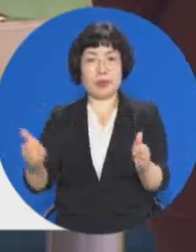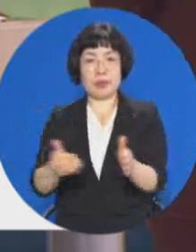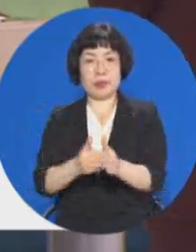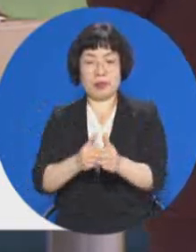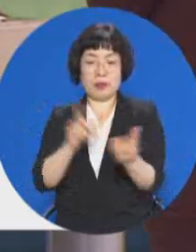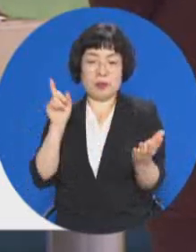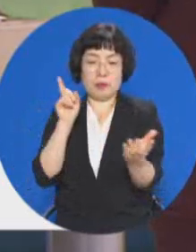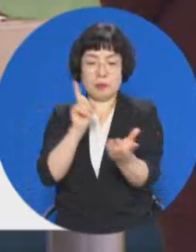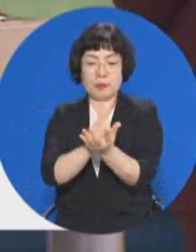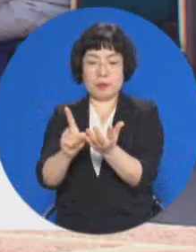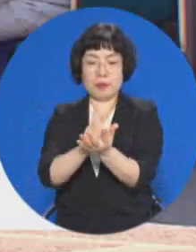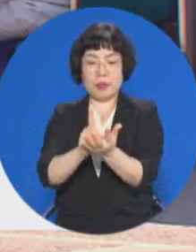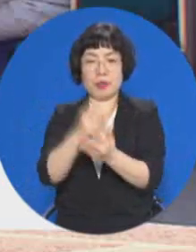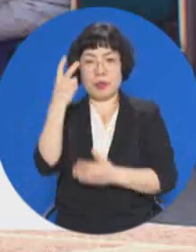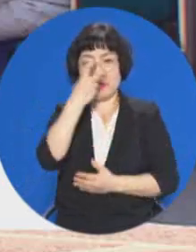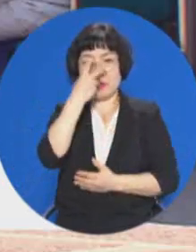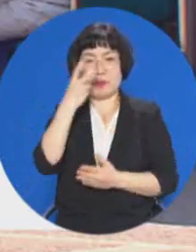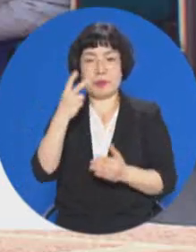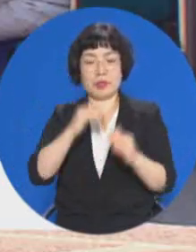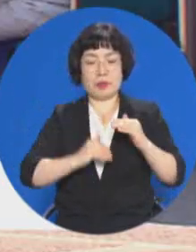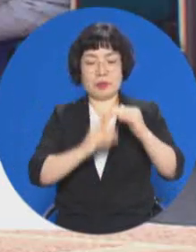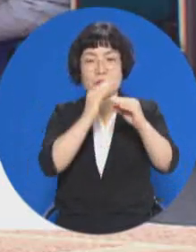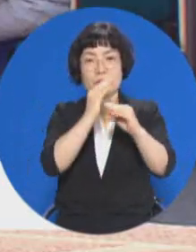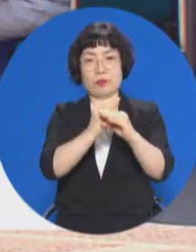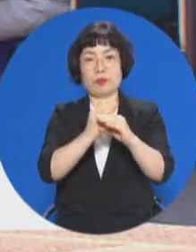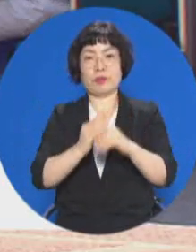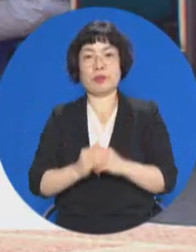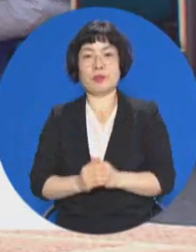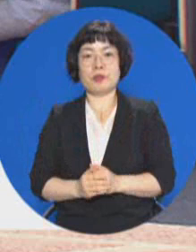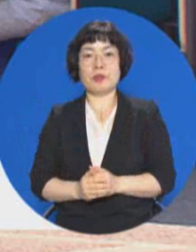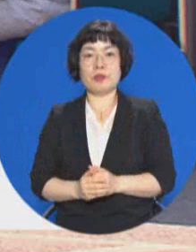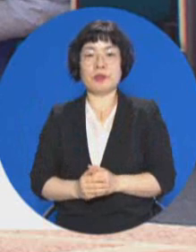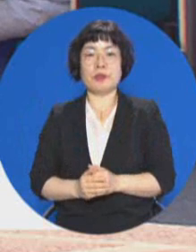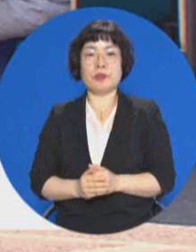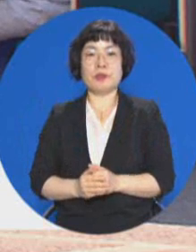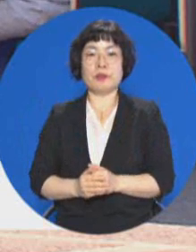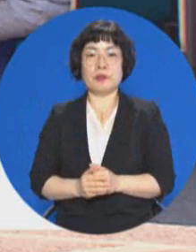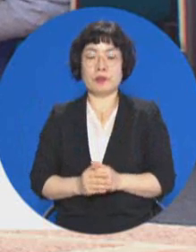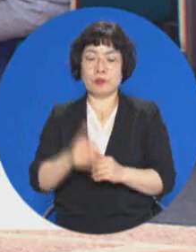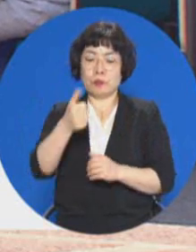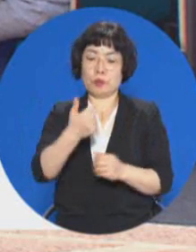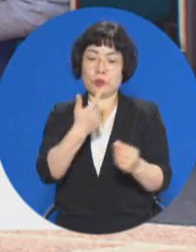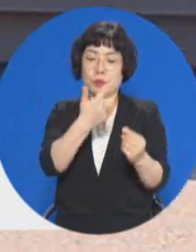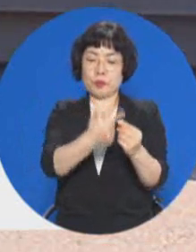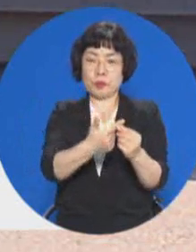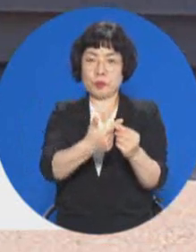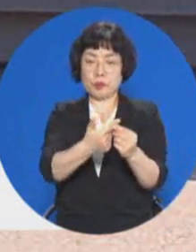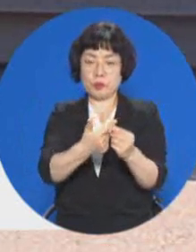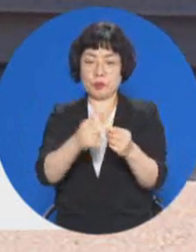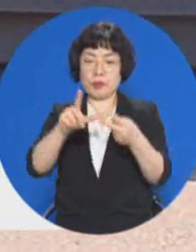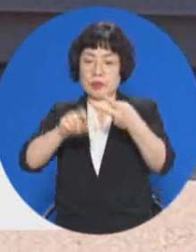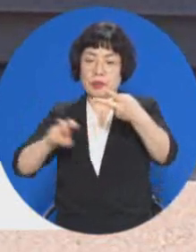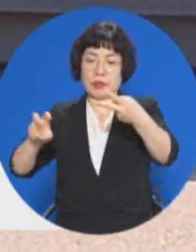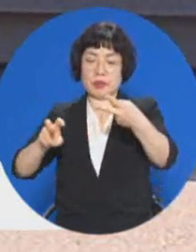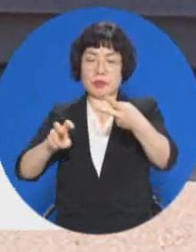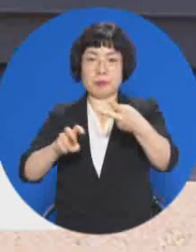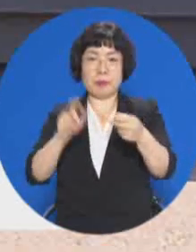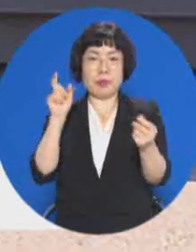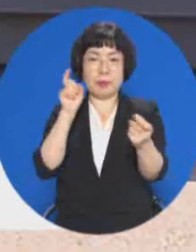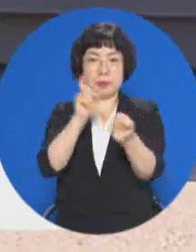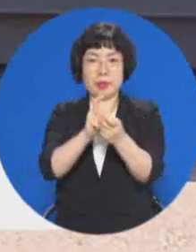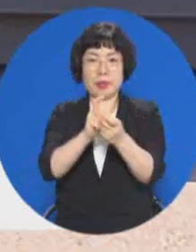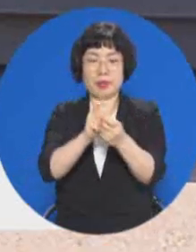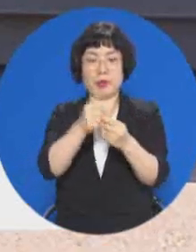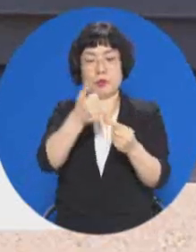접촉자를 파악해 진단검사를 진행하고 있다고 밝혔습니다. 56번째 확진자는 지난 20일 양성 판정을